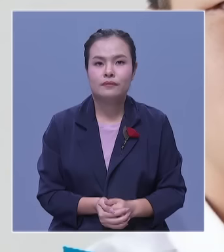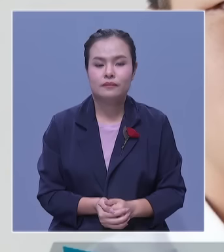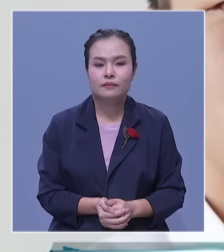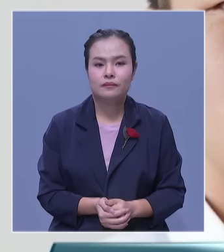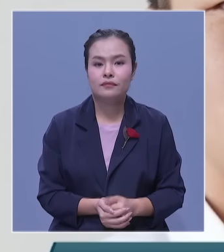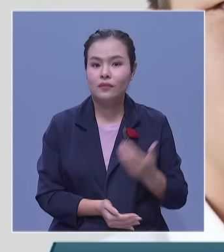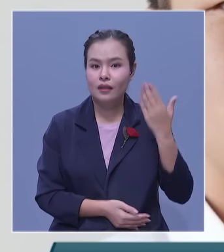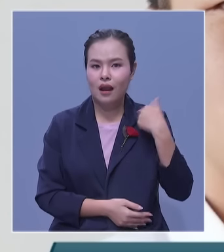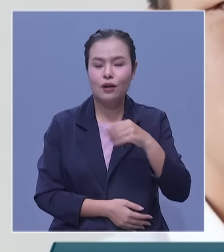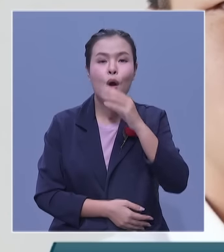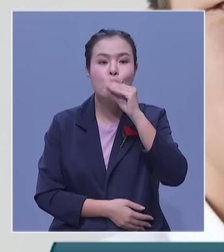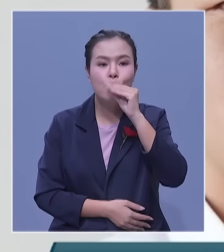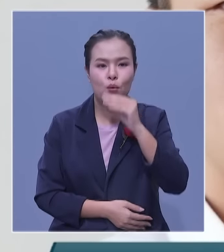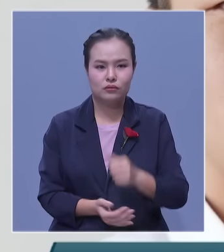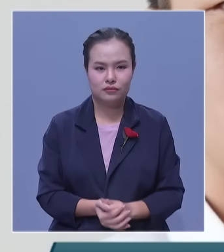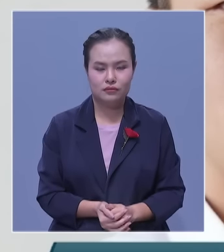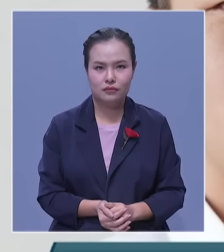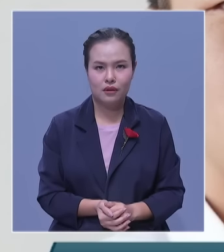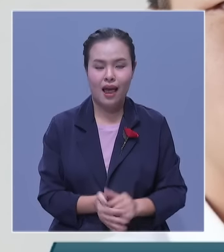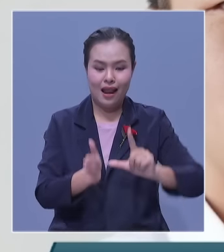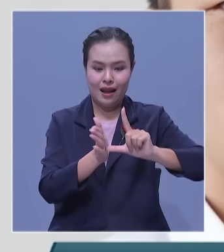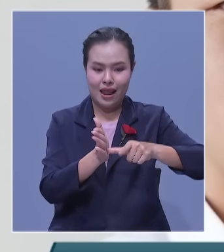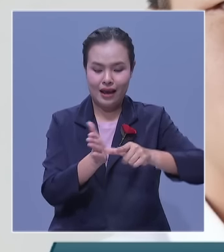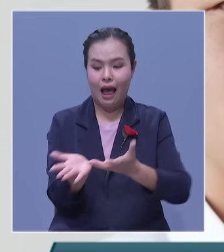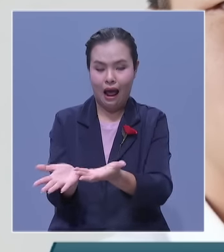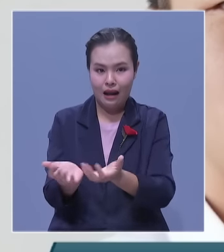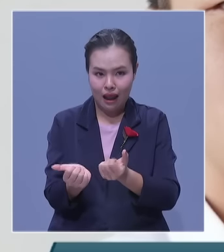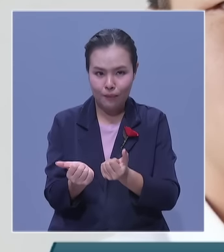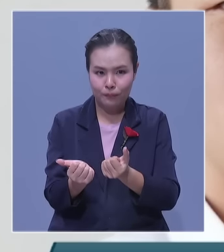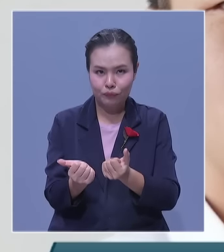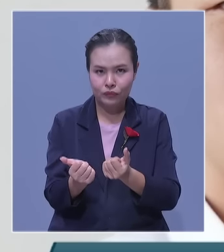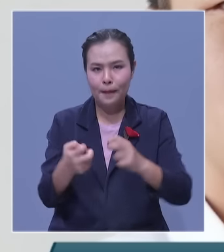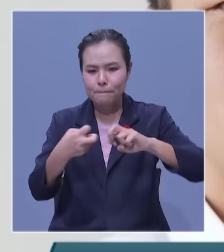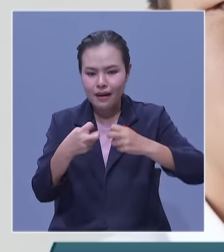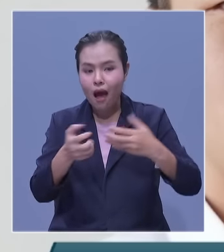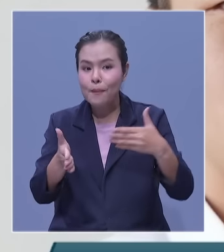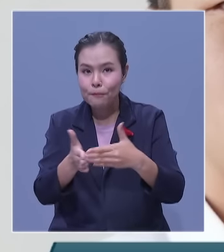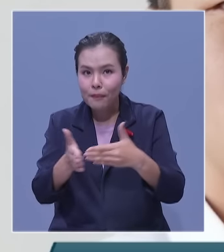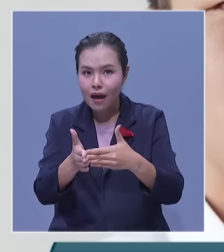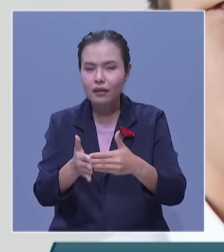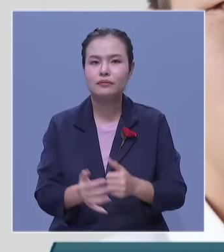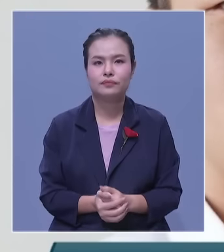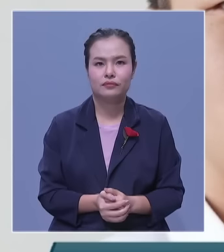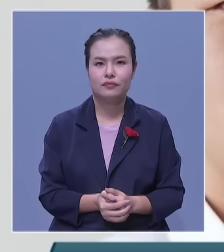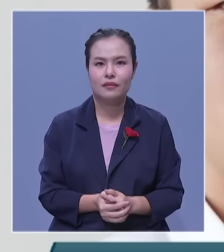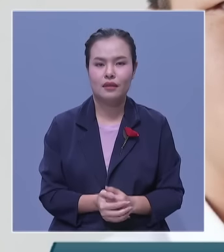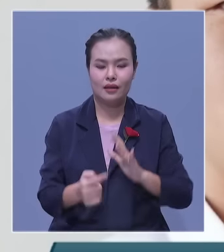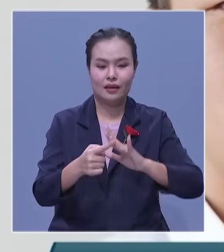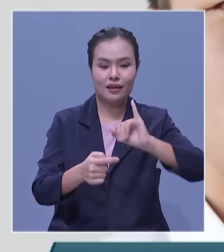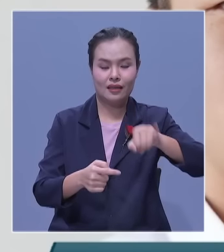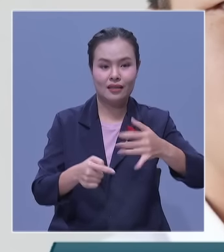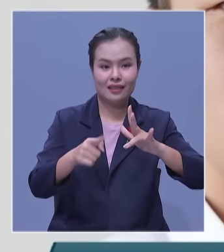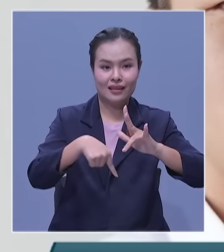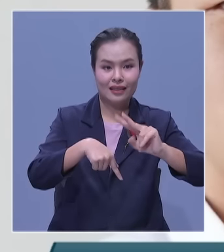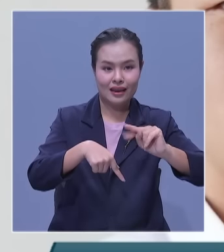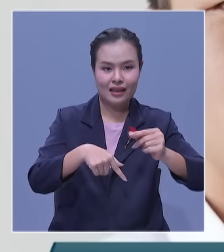ตอนนั้นผมก็เลยแจ้งเขาว่าจริงๆอาจจะต้องให้ฝ่ายเลขาลงไปรับนะถ้าหน้างานติดขัดหรืออะไรอย่างเงี้ยนะครับทางคุณเจ๋งเองก็พยาย